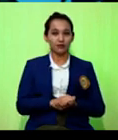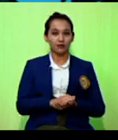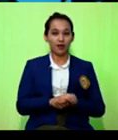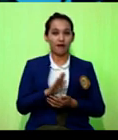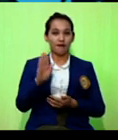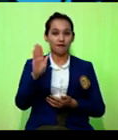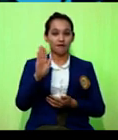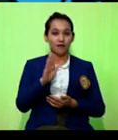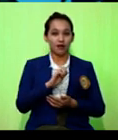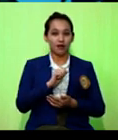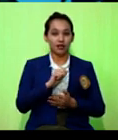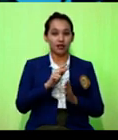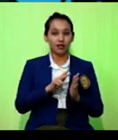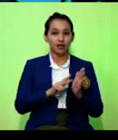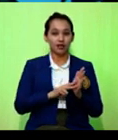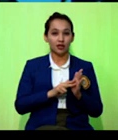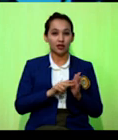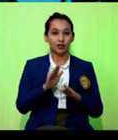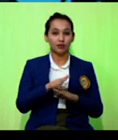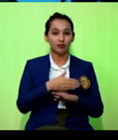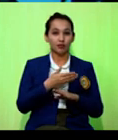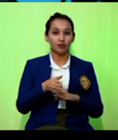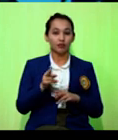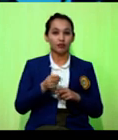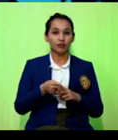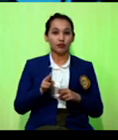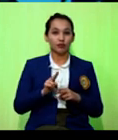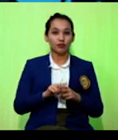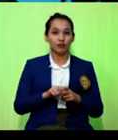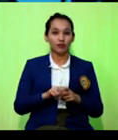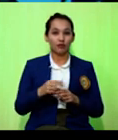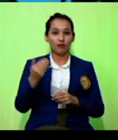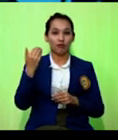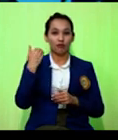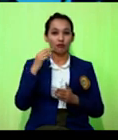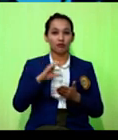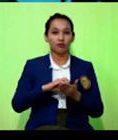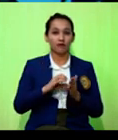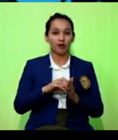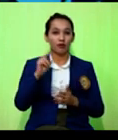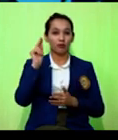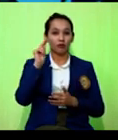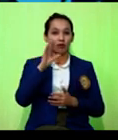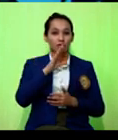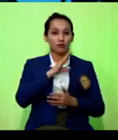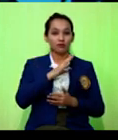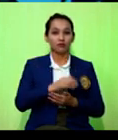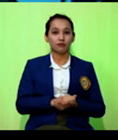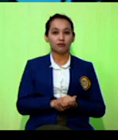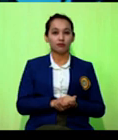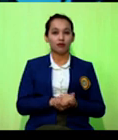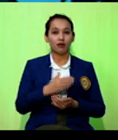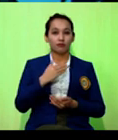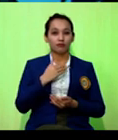bilan 8 ning bo'linmasini bo'lish uchun buni siz avvalgi sinflarda ham o'rgangansiz.